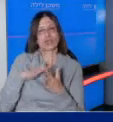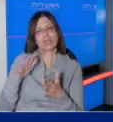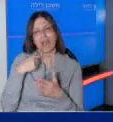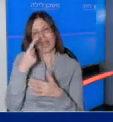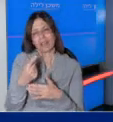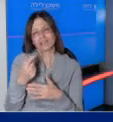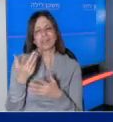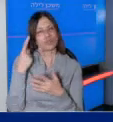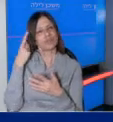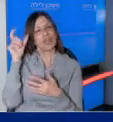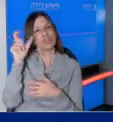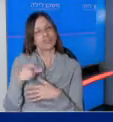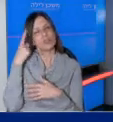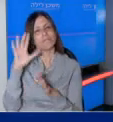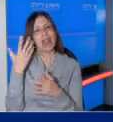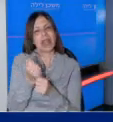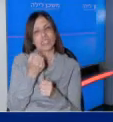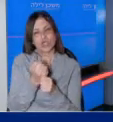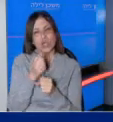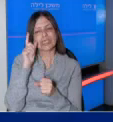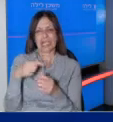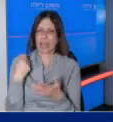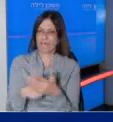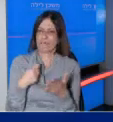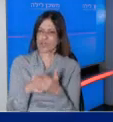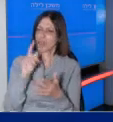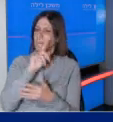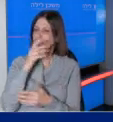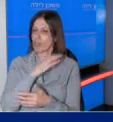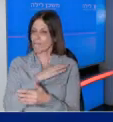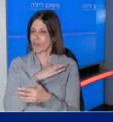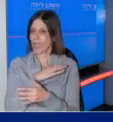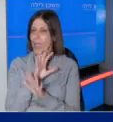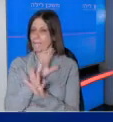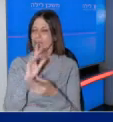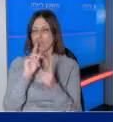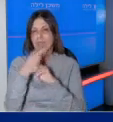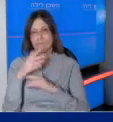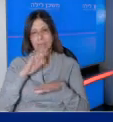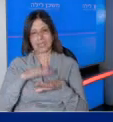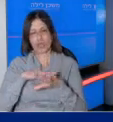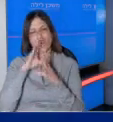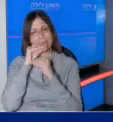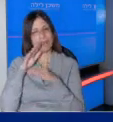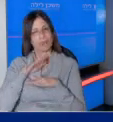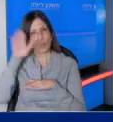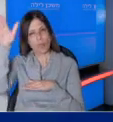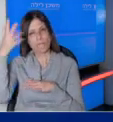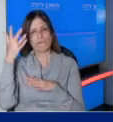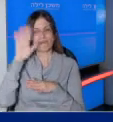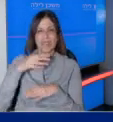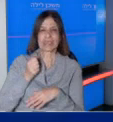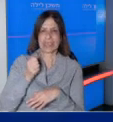אני חושב שאנשים יודעים מה לעשות. אני חושב שצריך לפצות את אלו שנפגעים בלי שיחליפו מקצוע. אני מדבר על התעופה